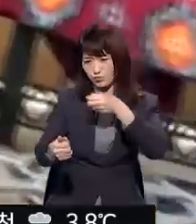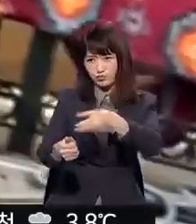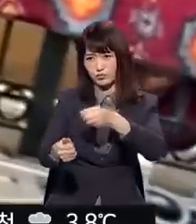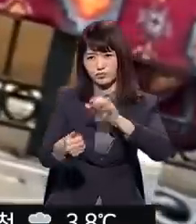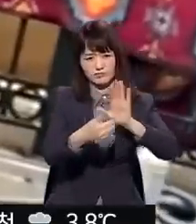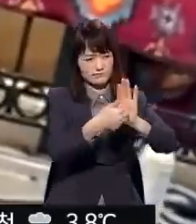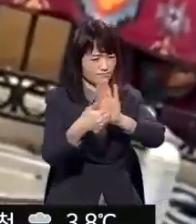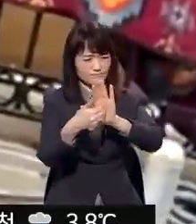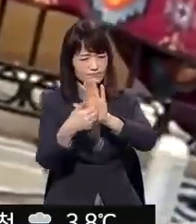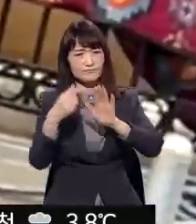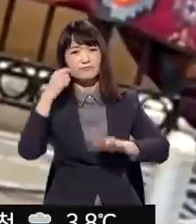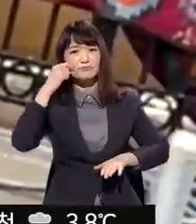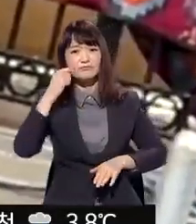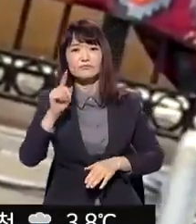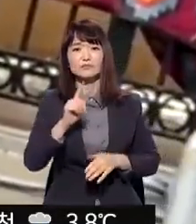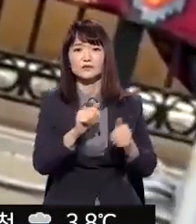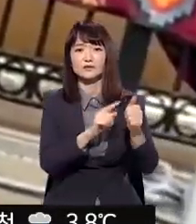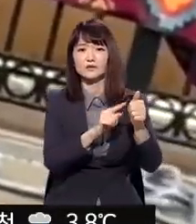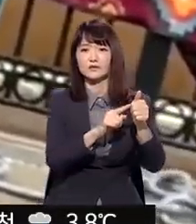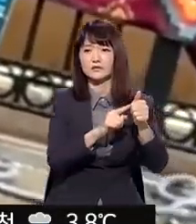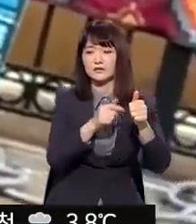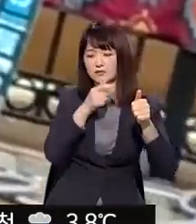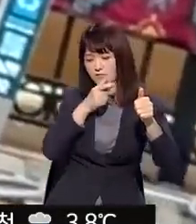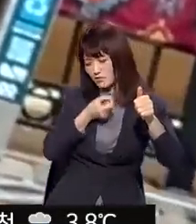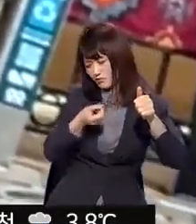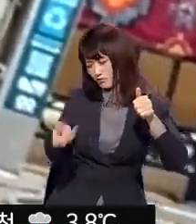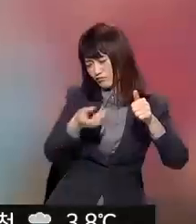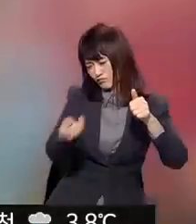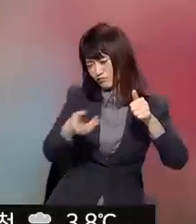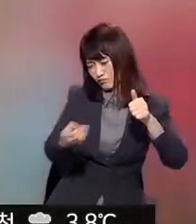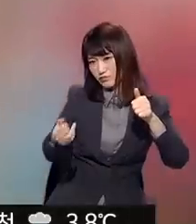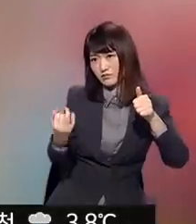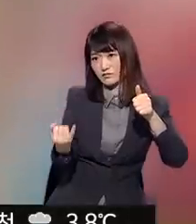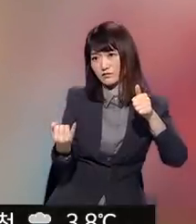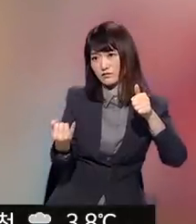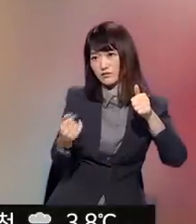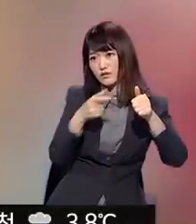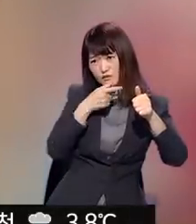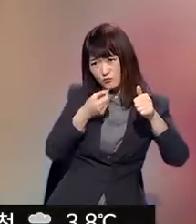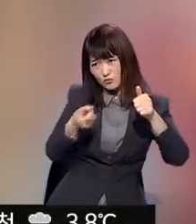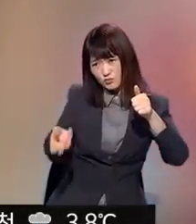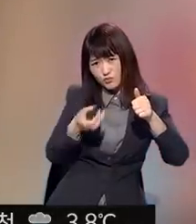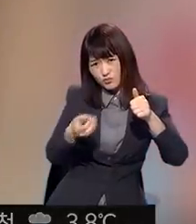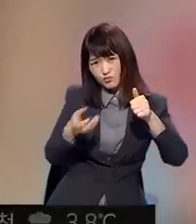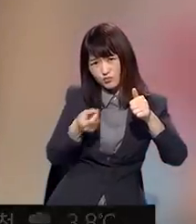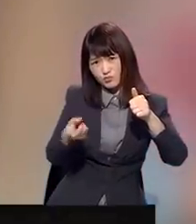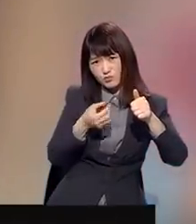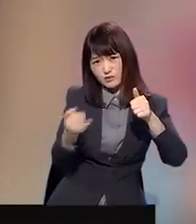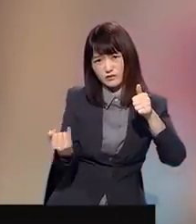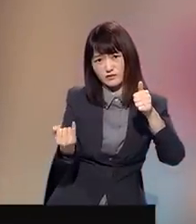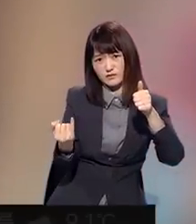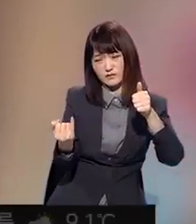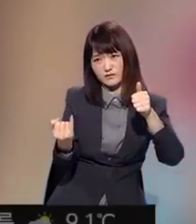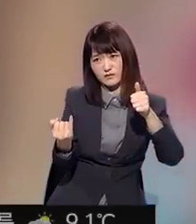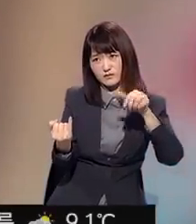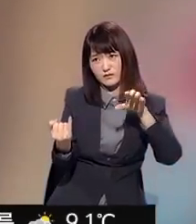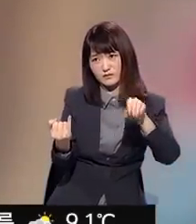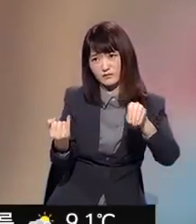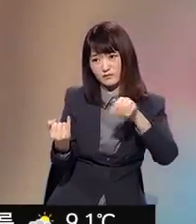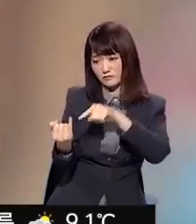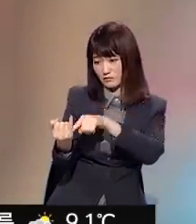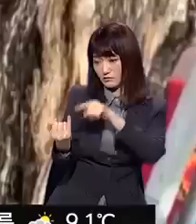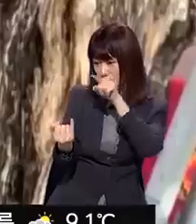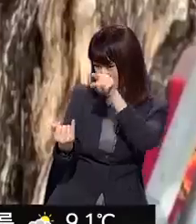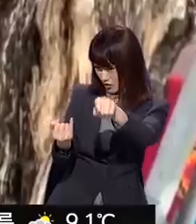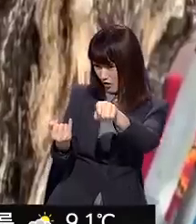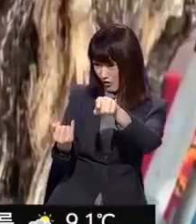막아보지만 역부족이죠. 아니, 뭐 하는 남성은 계속해서 물을 뿌립니다. 아, 왜 저렇게 물을 뿌려? 그러니까요. 물을 멈춘 남성 여성에게